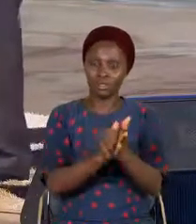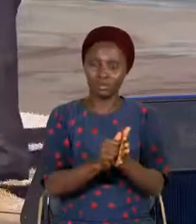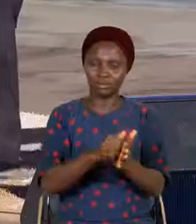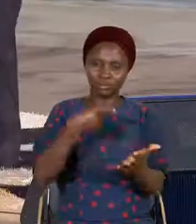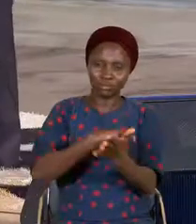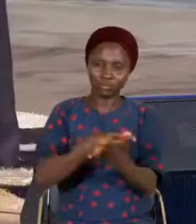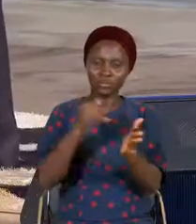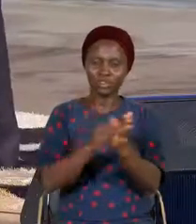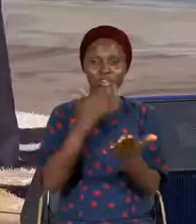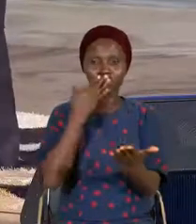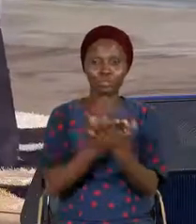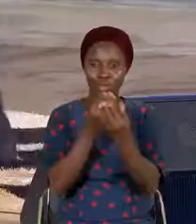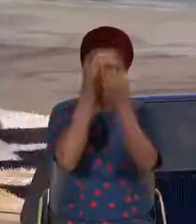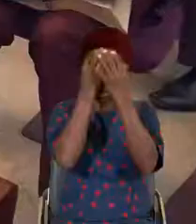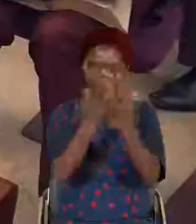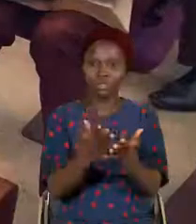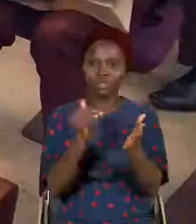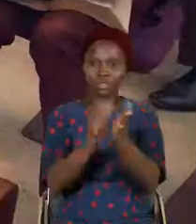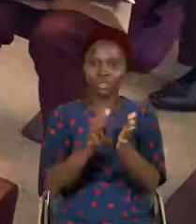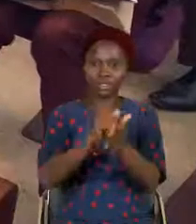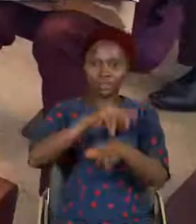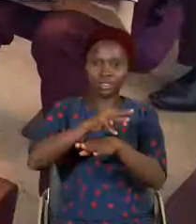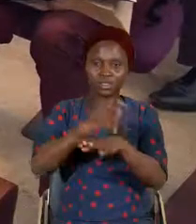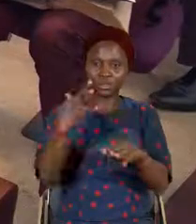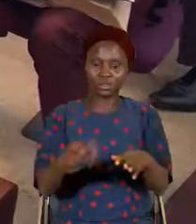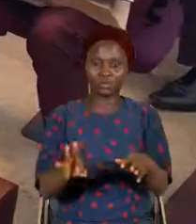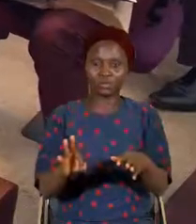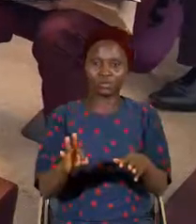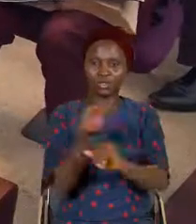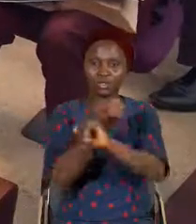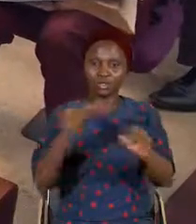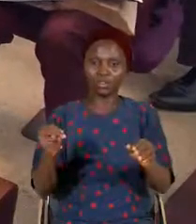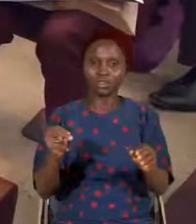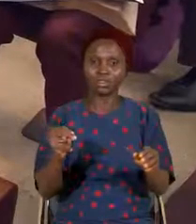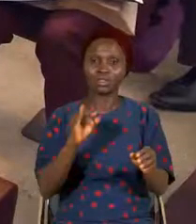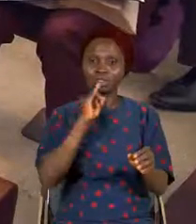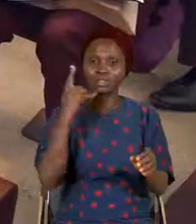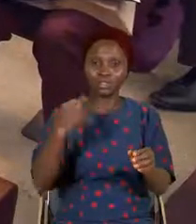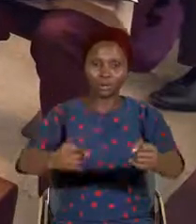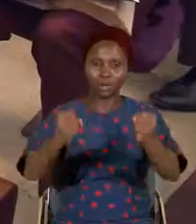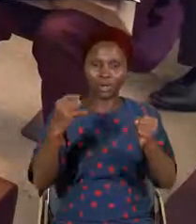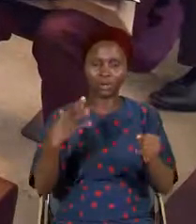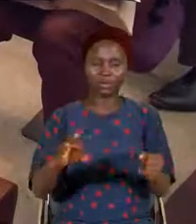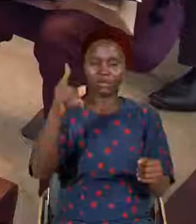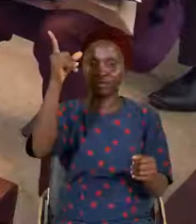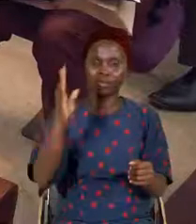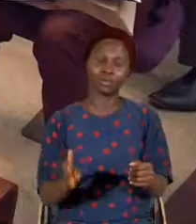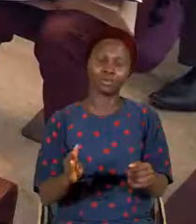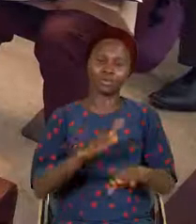cette bonne nouvelle, ce message du salut, c'est une puissance de Dieu pour le